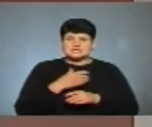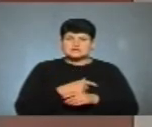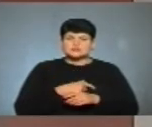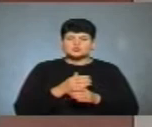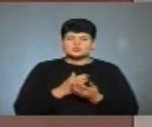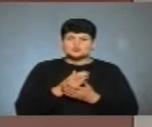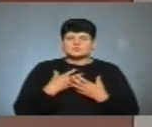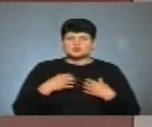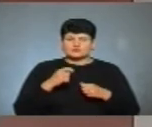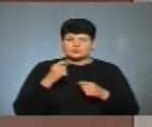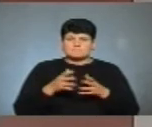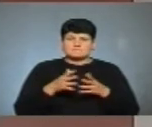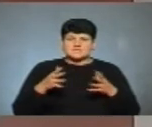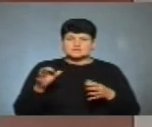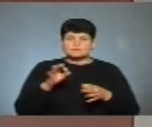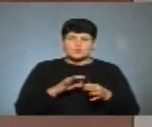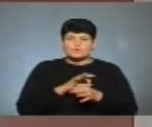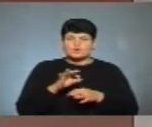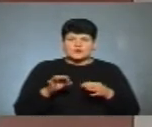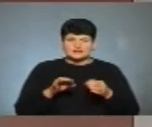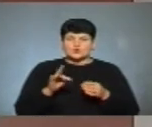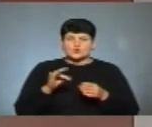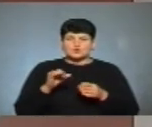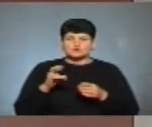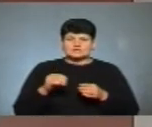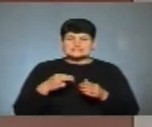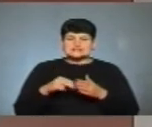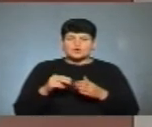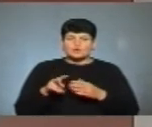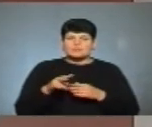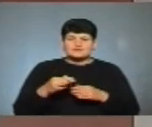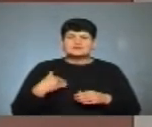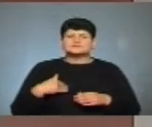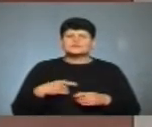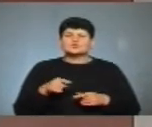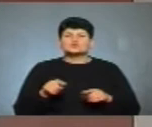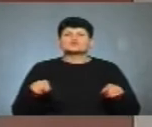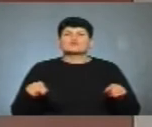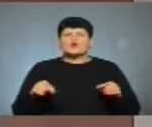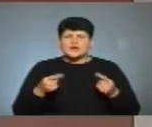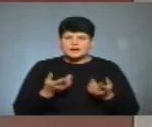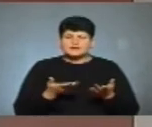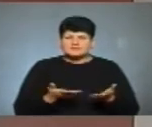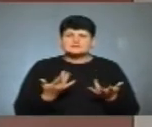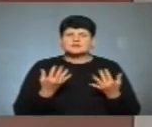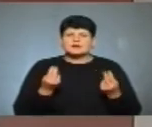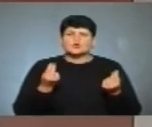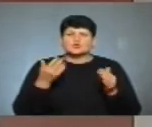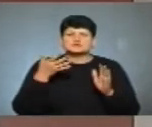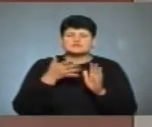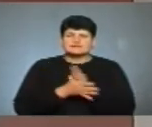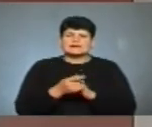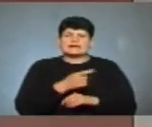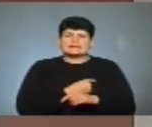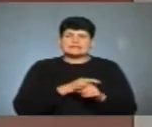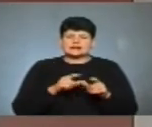України. Отже, більше про проєкт «Розкоронованні закупівлі», для чого взагалі його створили та скільки грошей витратили